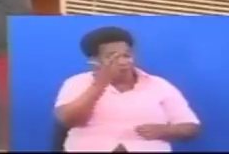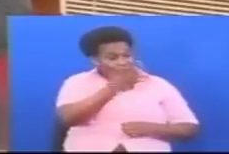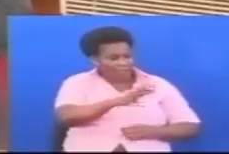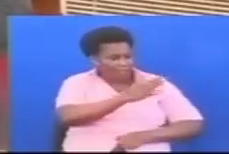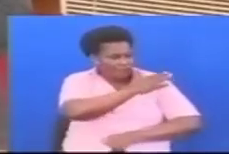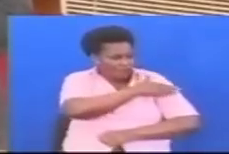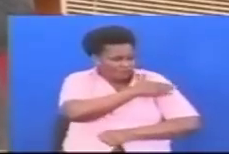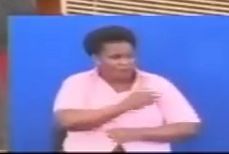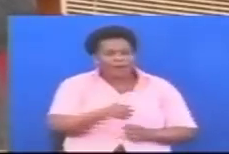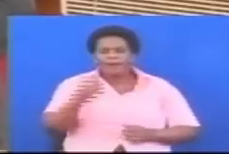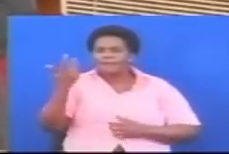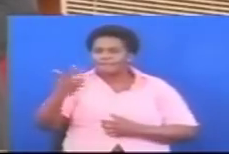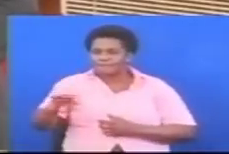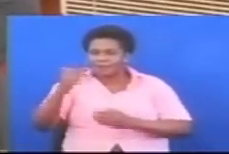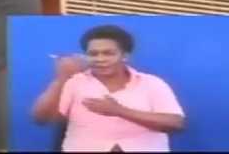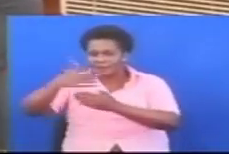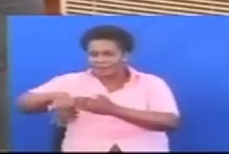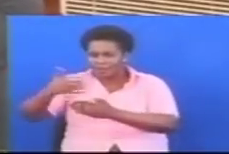kuacha